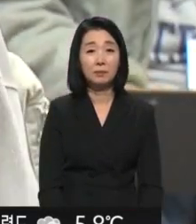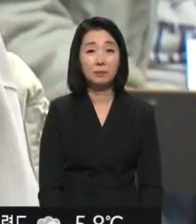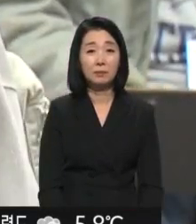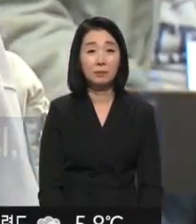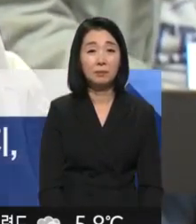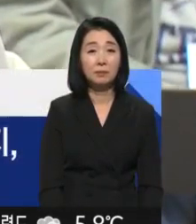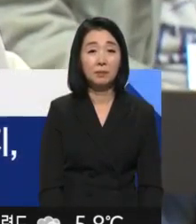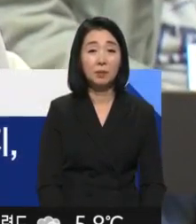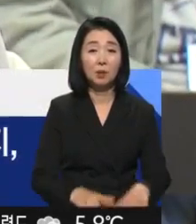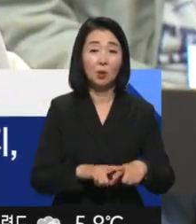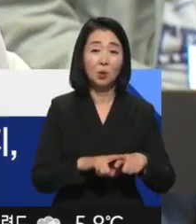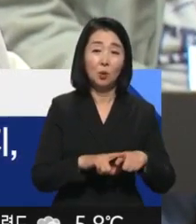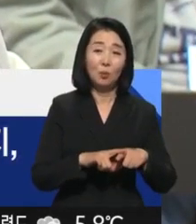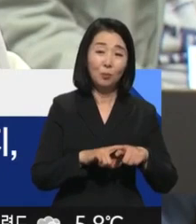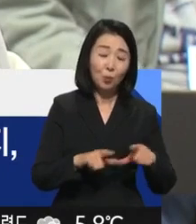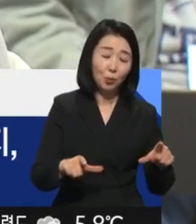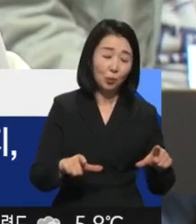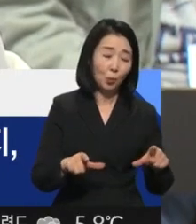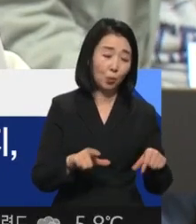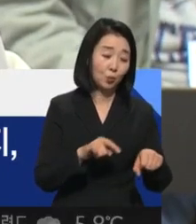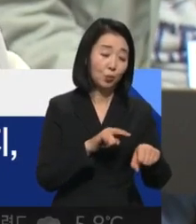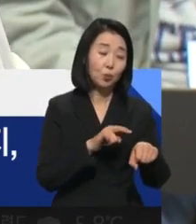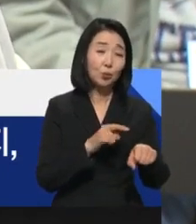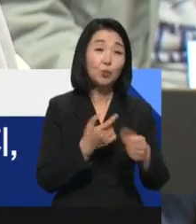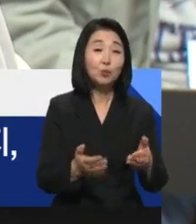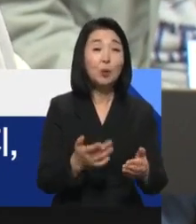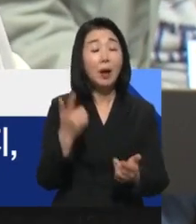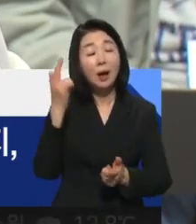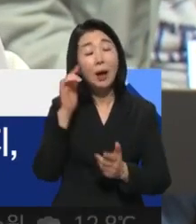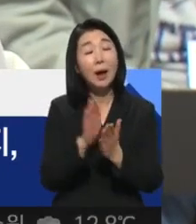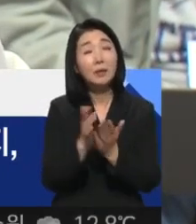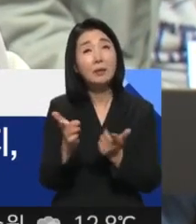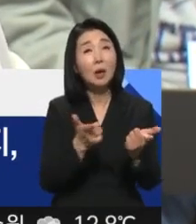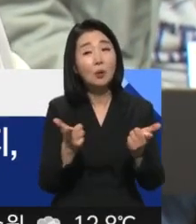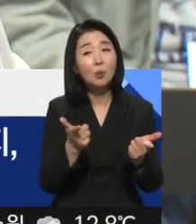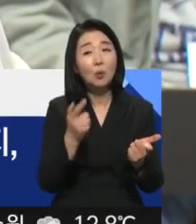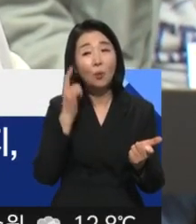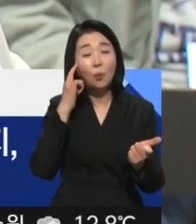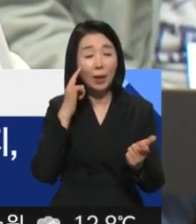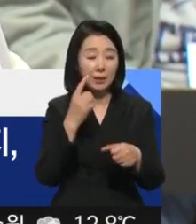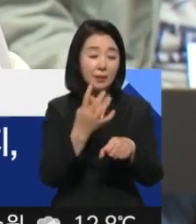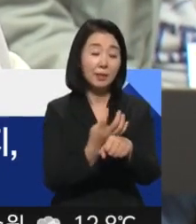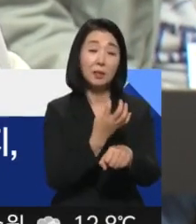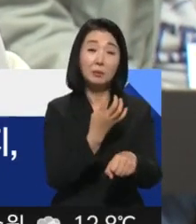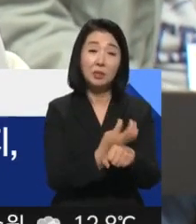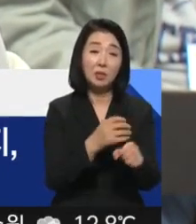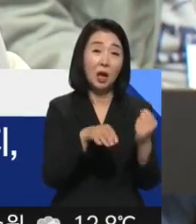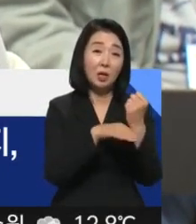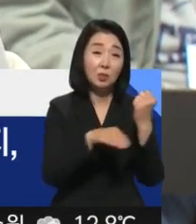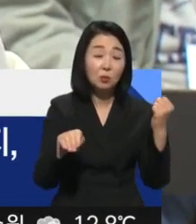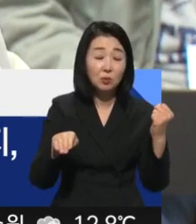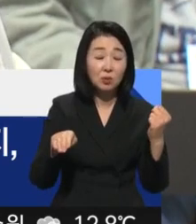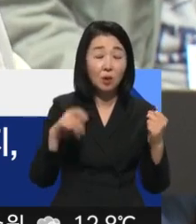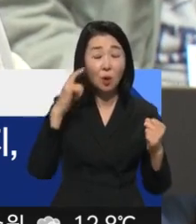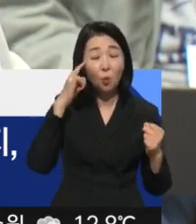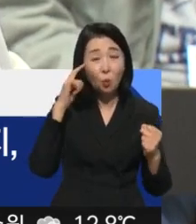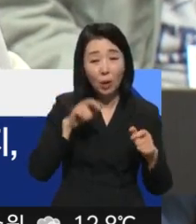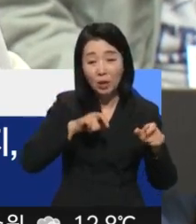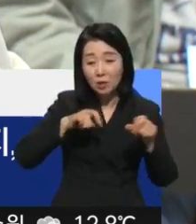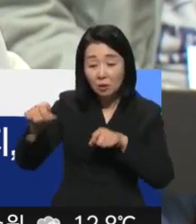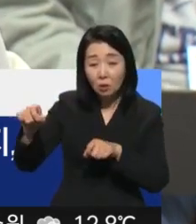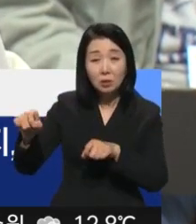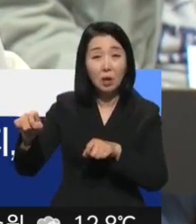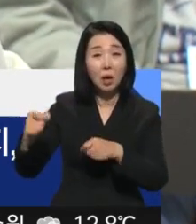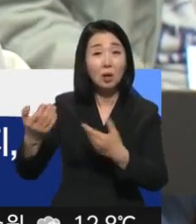하지만 보통 유연하게 쓴다는 것은 초정근로, 40시간을 기준으로 떠올리지 연장근로를 유연하게